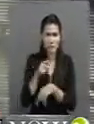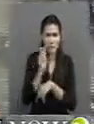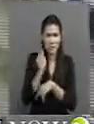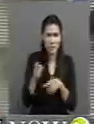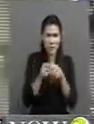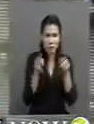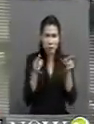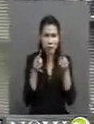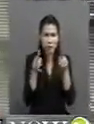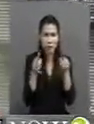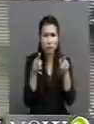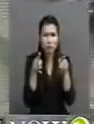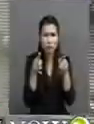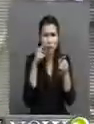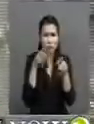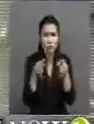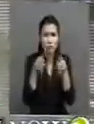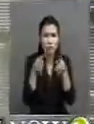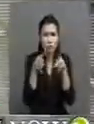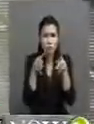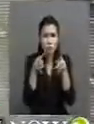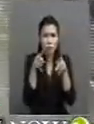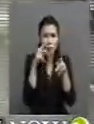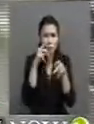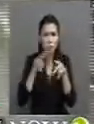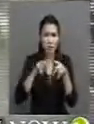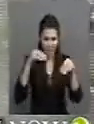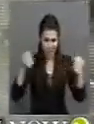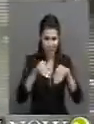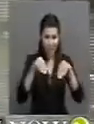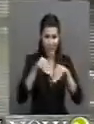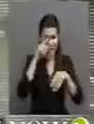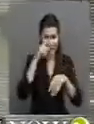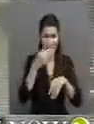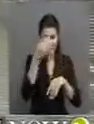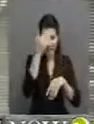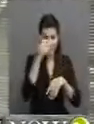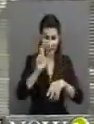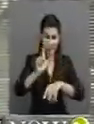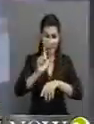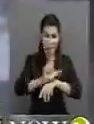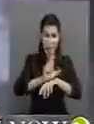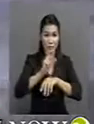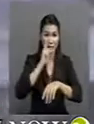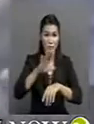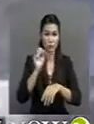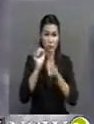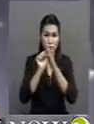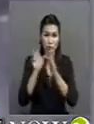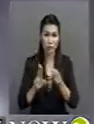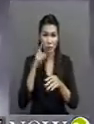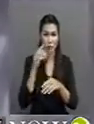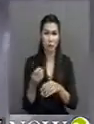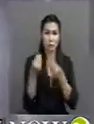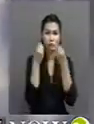ขนาดเล็กมาจากตลาดเกษตร2อยู่ใกล้ๆกับมัสยิดกลางที่สุราษฎร์ธานีค่ะบอกว่าให้ไปส่งที่ป้อมตำรวจท